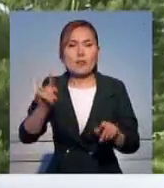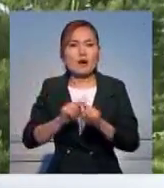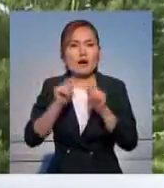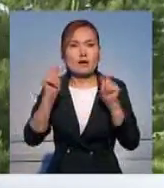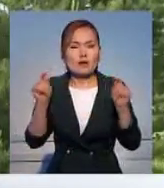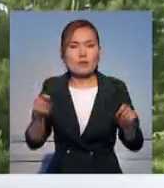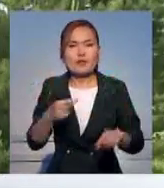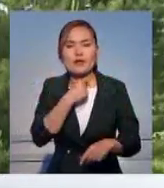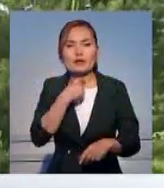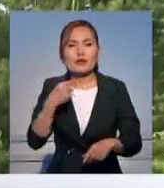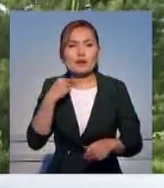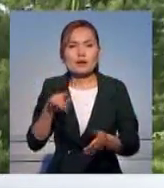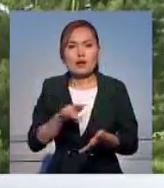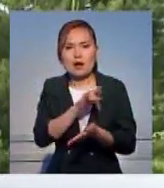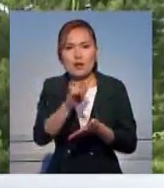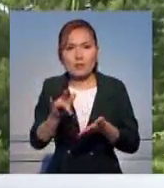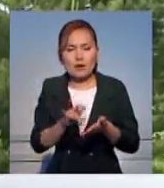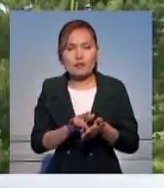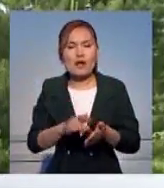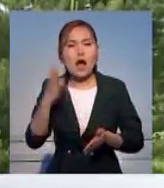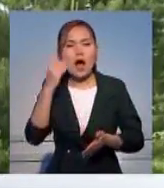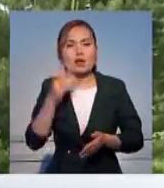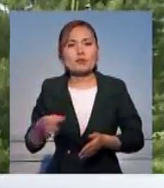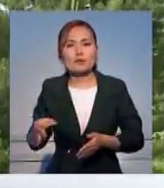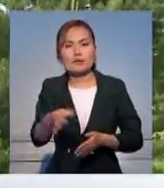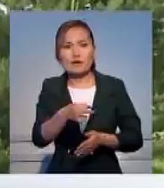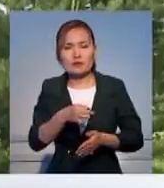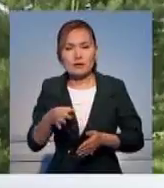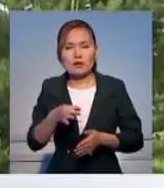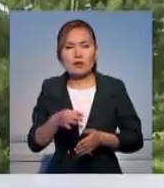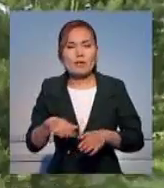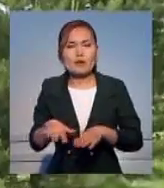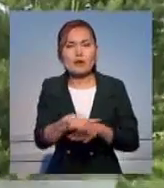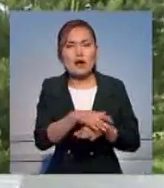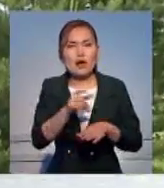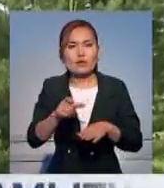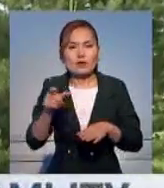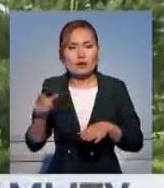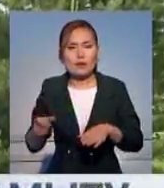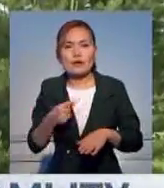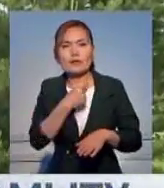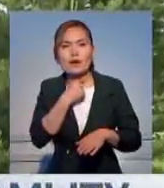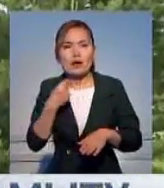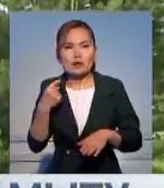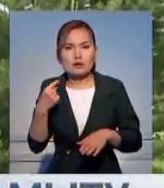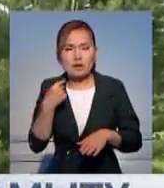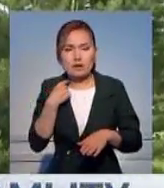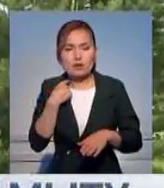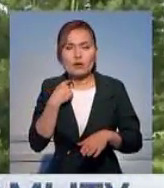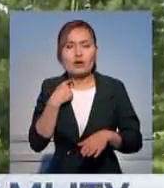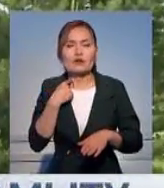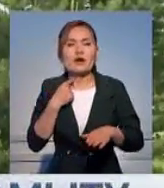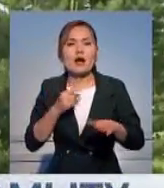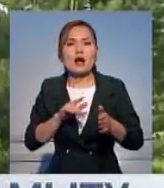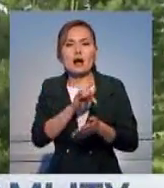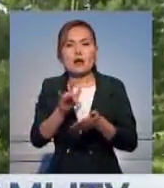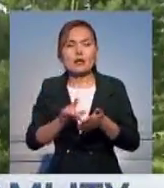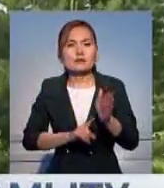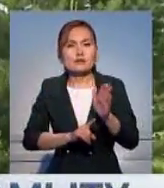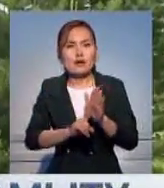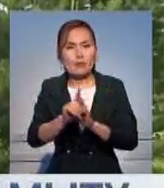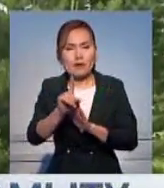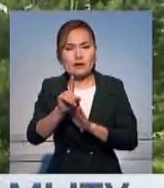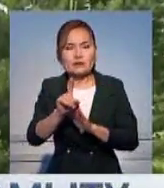арқасында талдықорғандықтар, Алматы облысының жалпы тұрғындары Талдықорғаннан немесе Алматы қалаларынан 1-2